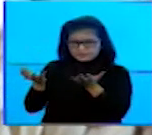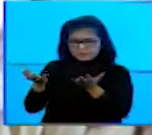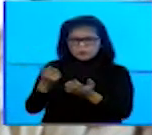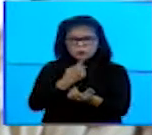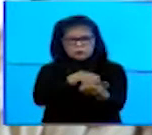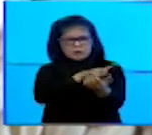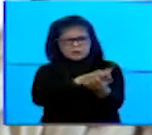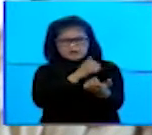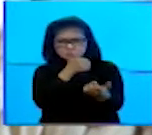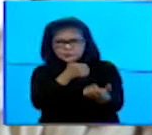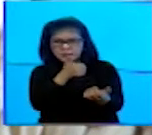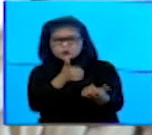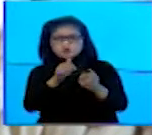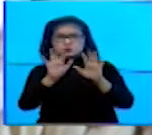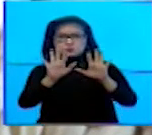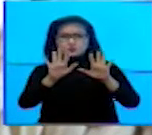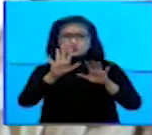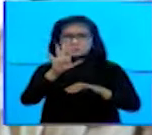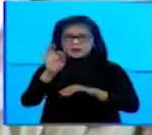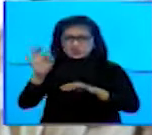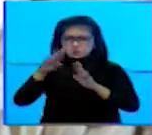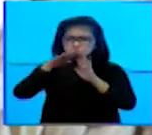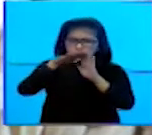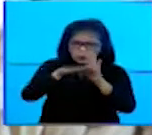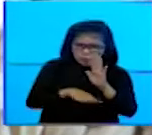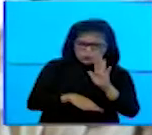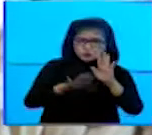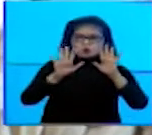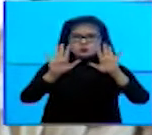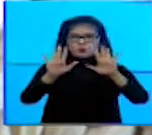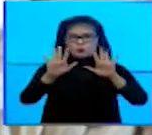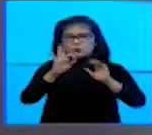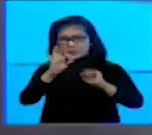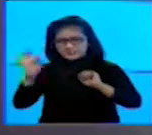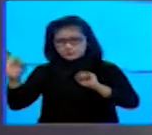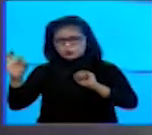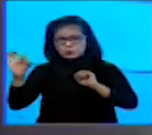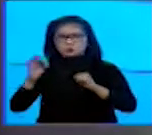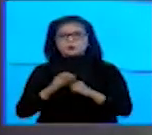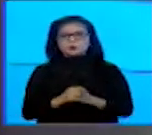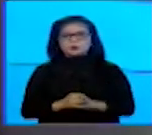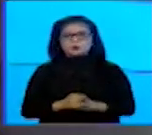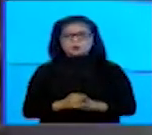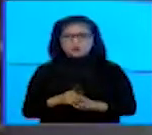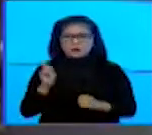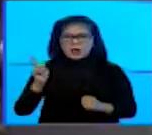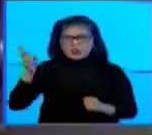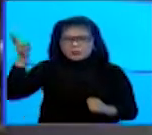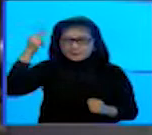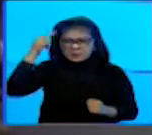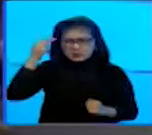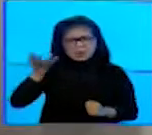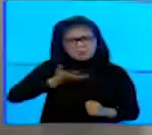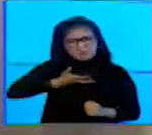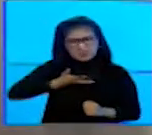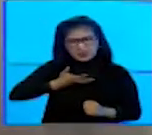sebelumnya Rp10.500 turun menjadi Rp10.000 per kilogram. Jika pemerintah bersikukuh impor beras, para